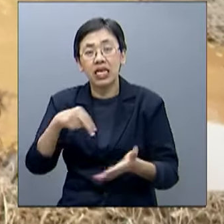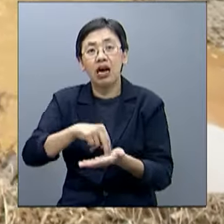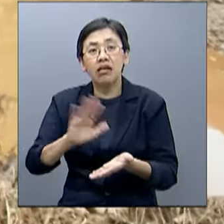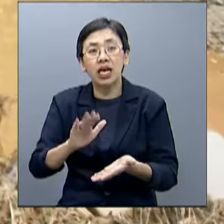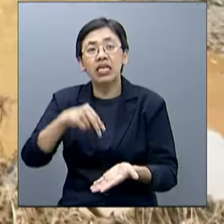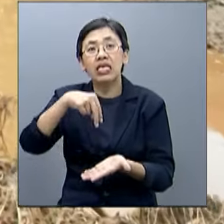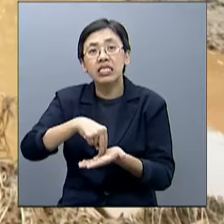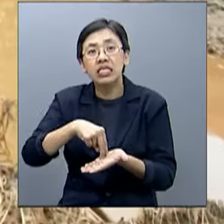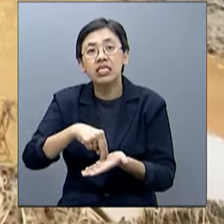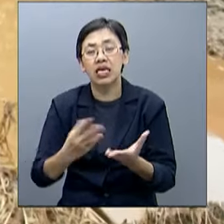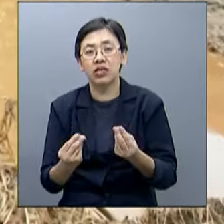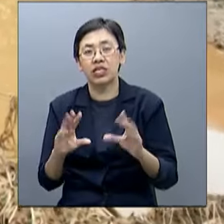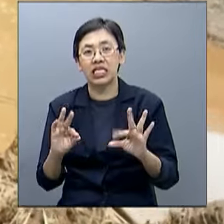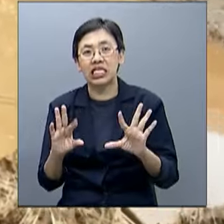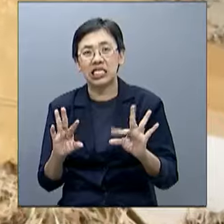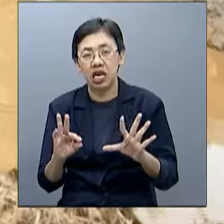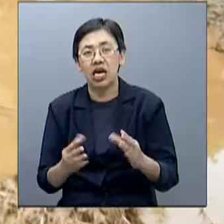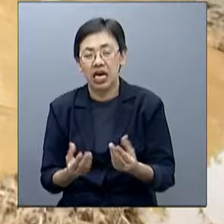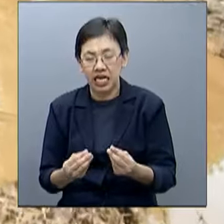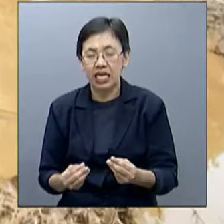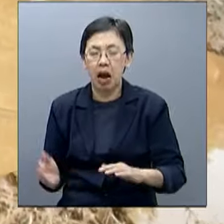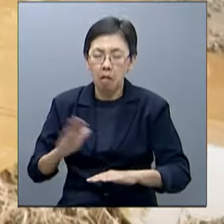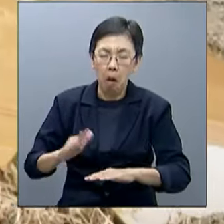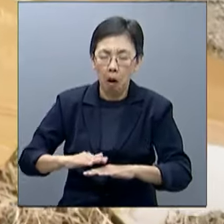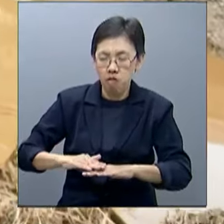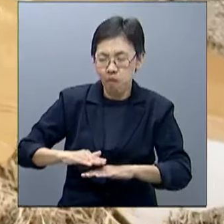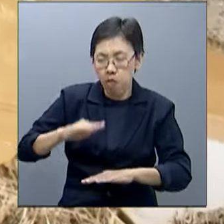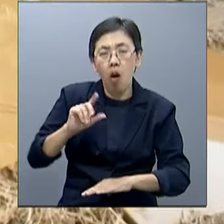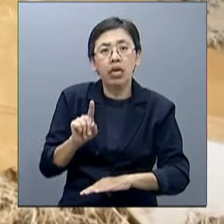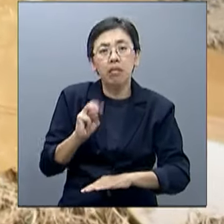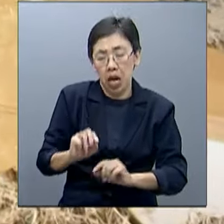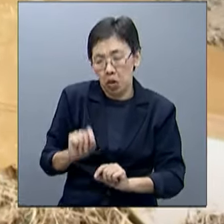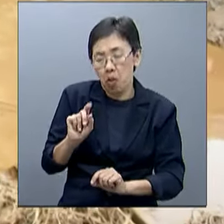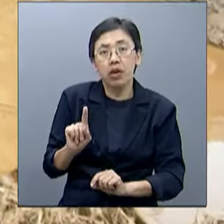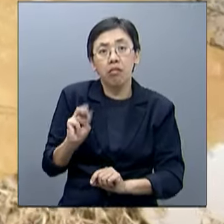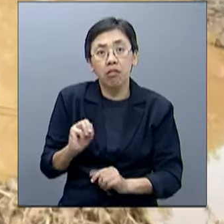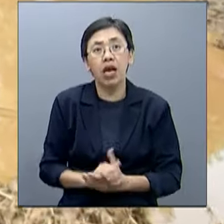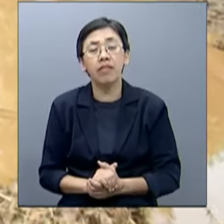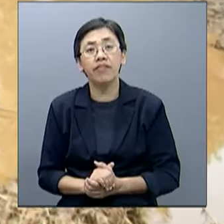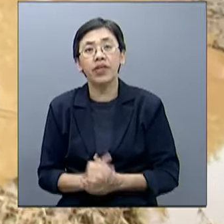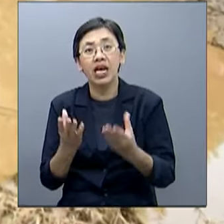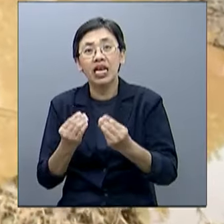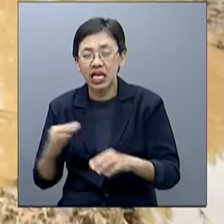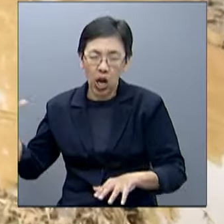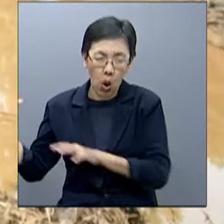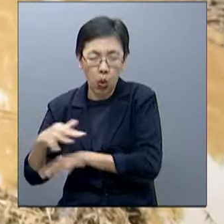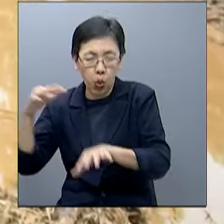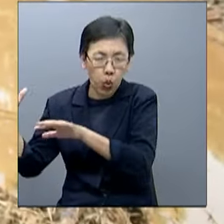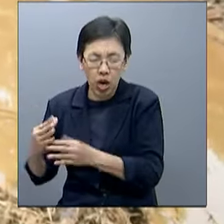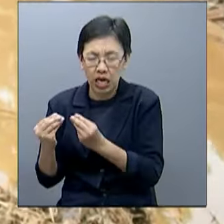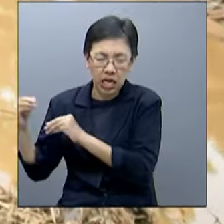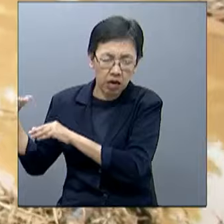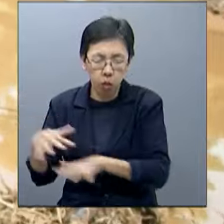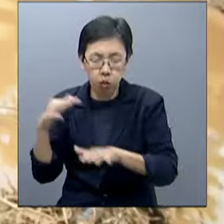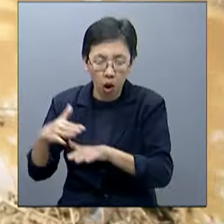รายืนอยู่บนโคลนที่ถูกถมขึ้นมาอีกประมาณ1เมตรนะครับนั่นหมายความว่าจุดนี้นะครับโคลนที่ถูกซัดเข้ามาในชุมชนสูง